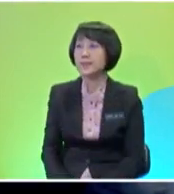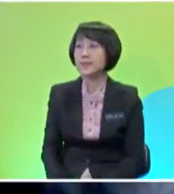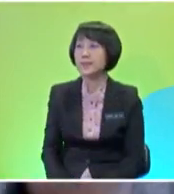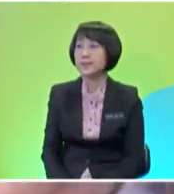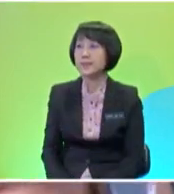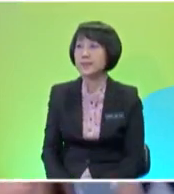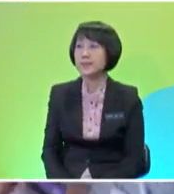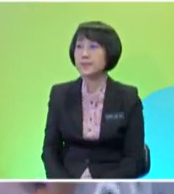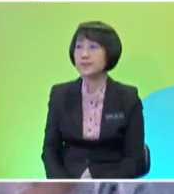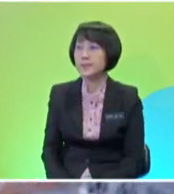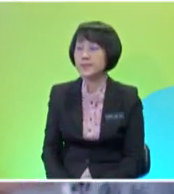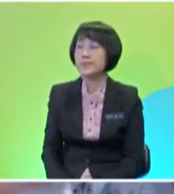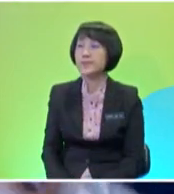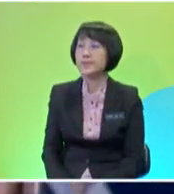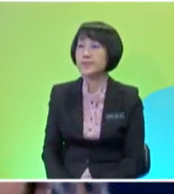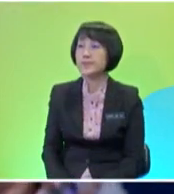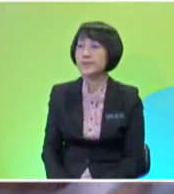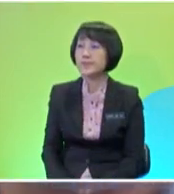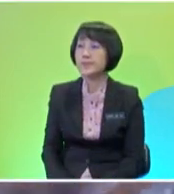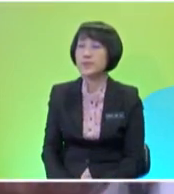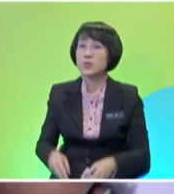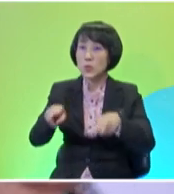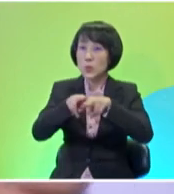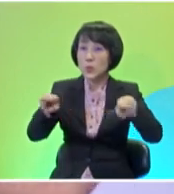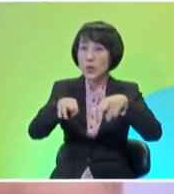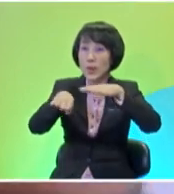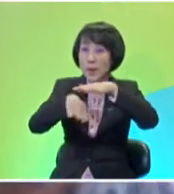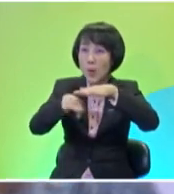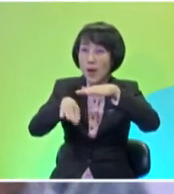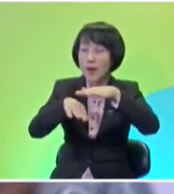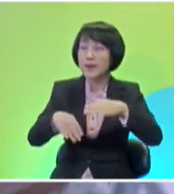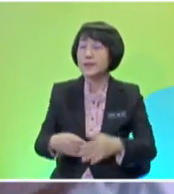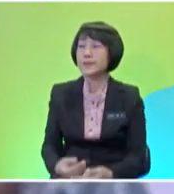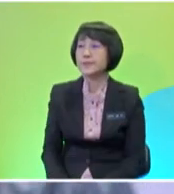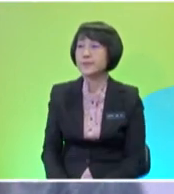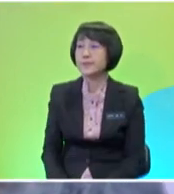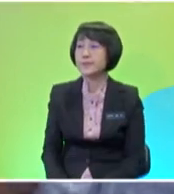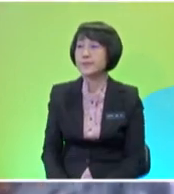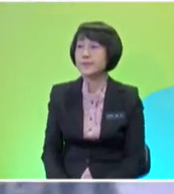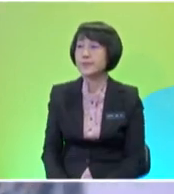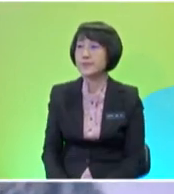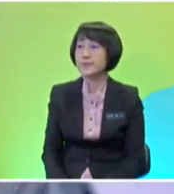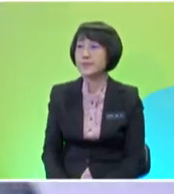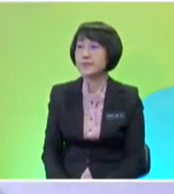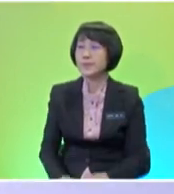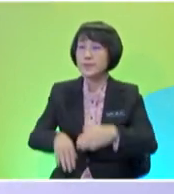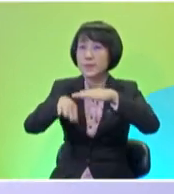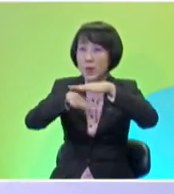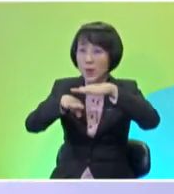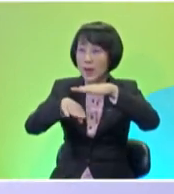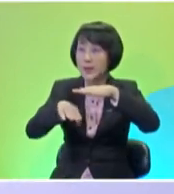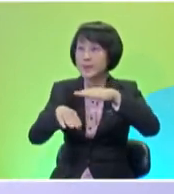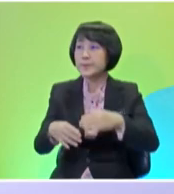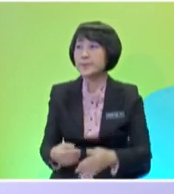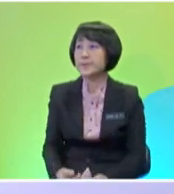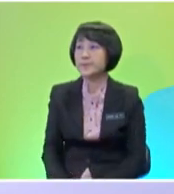lubang tu. Jadi tak menariklah. Dia kurang menariklah sebab kita nampak bahagian dalam kan. Okey, jadi ukur bahagian bawah tu. Okey, katalah kita ukur bahagian bawah ni.